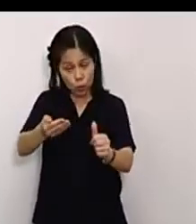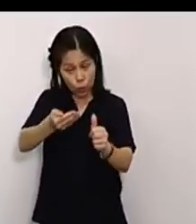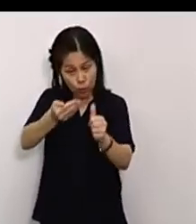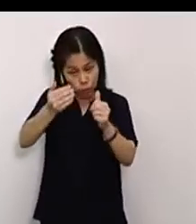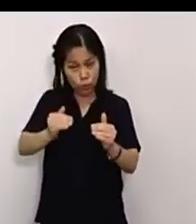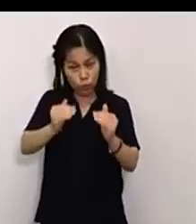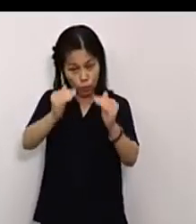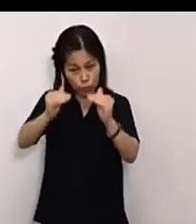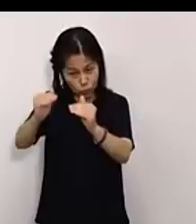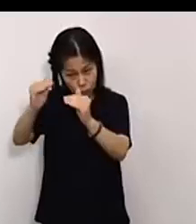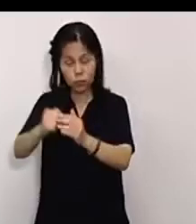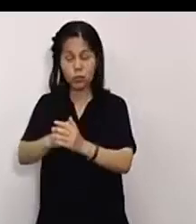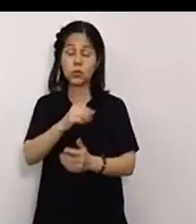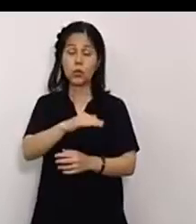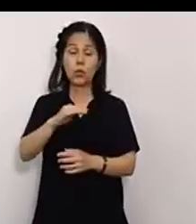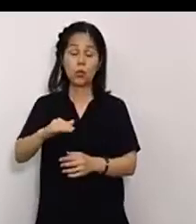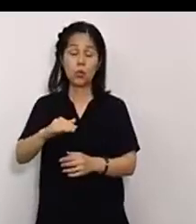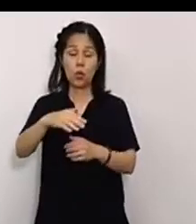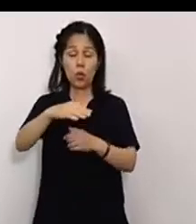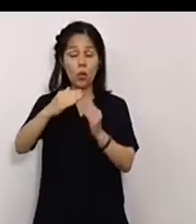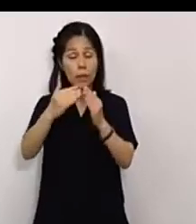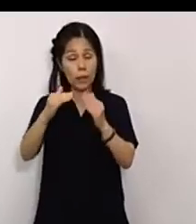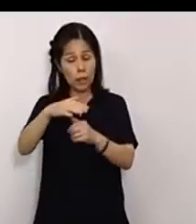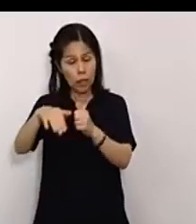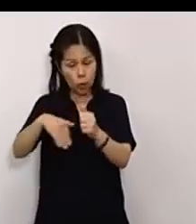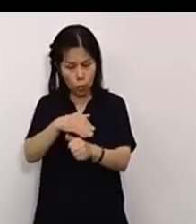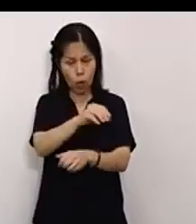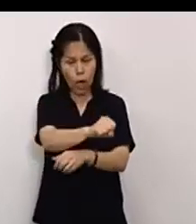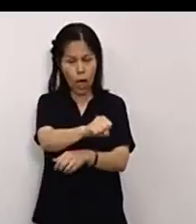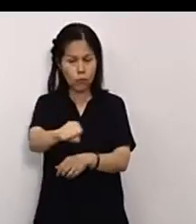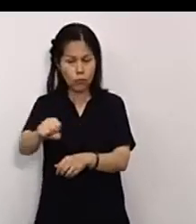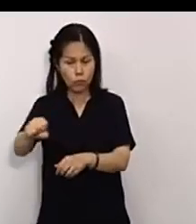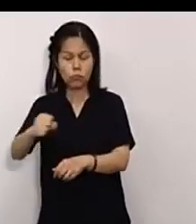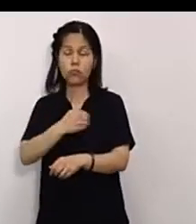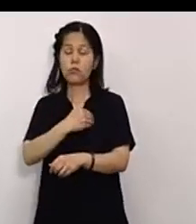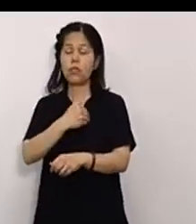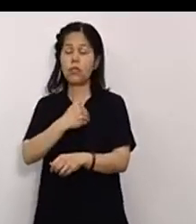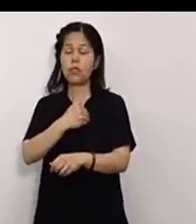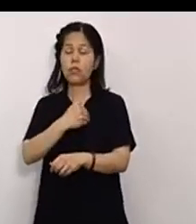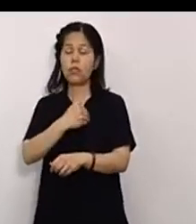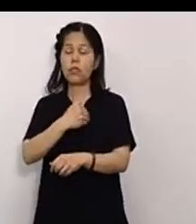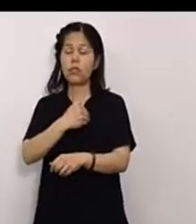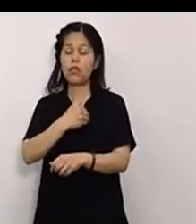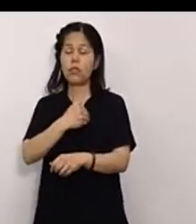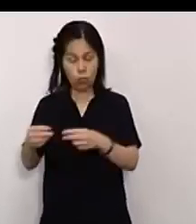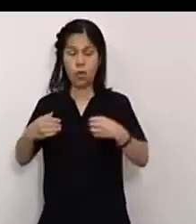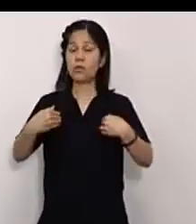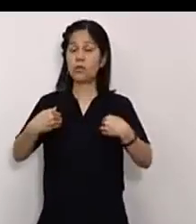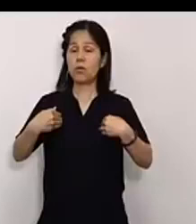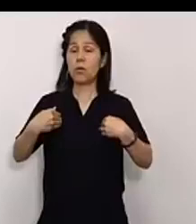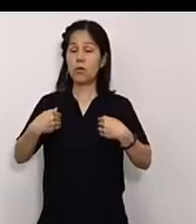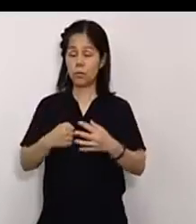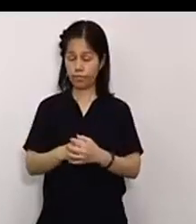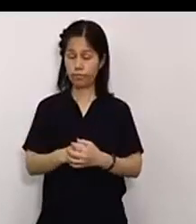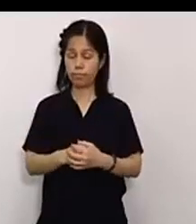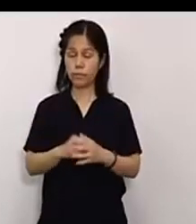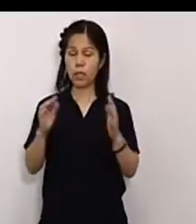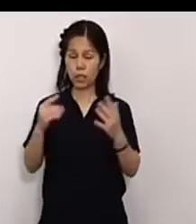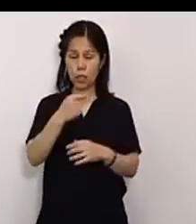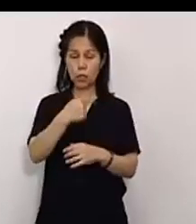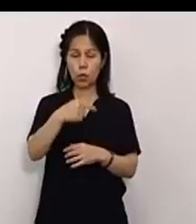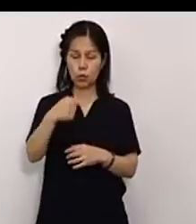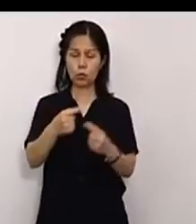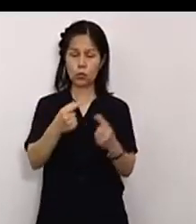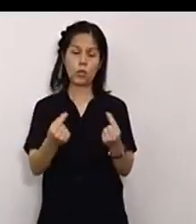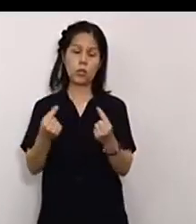れている家庭環境も十分把握できるような制度にしないと、とても教育はきっちりできないんじゃ